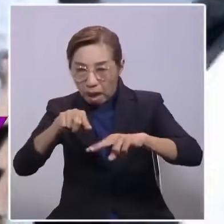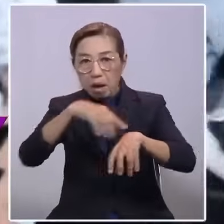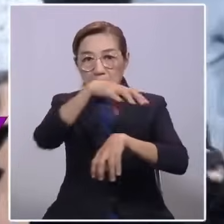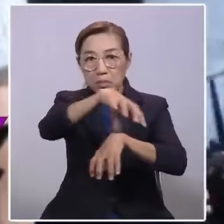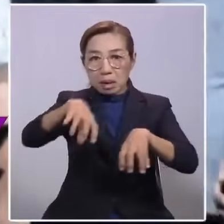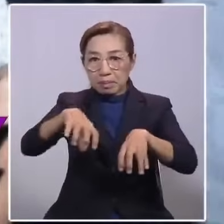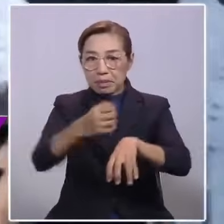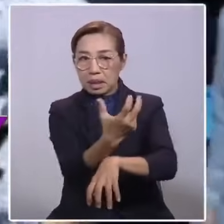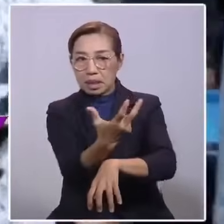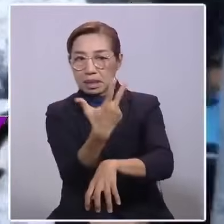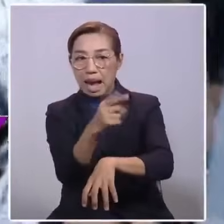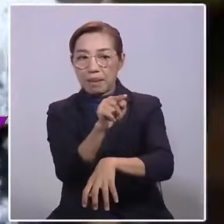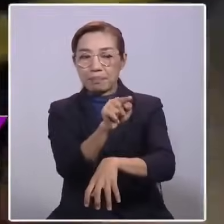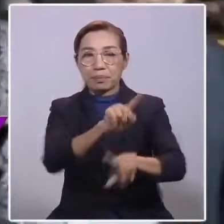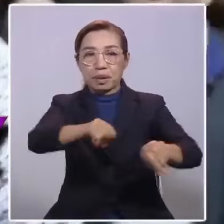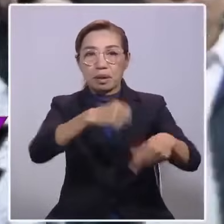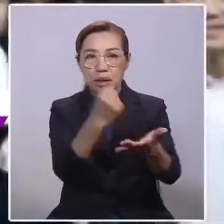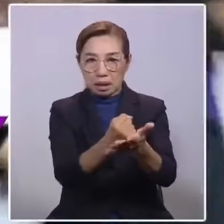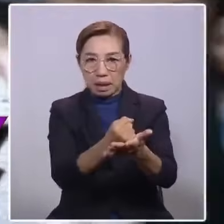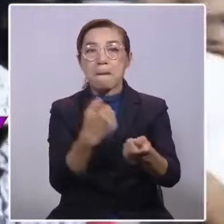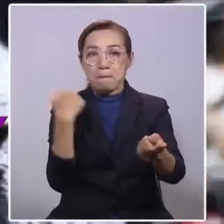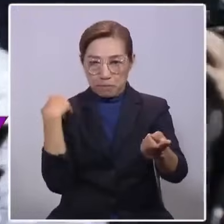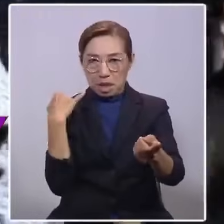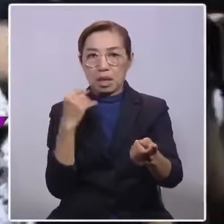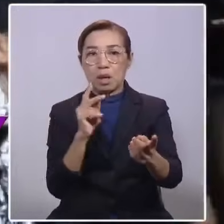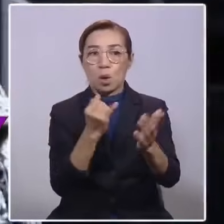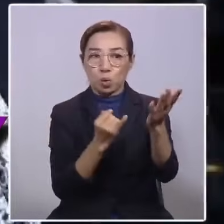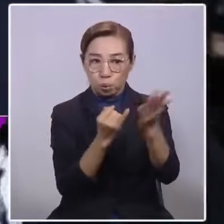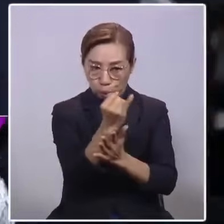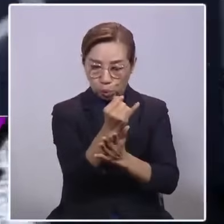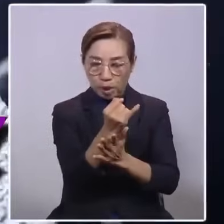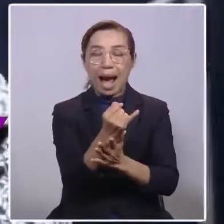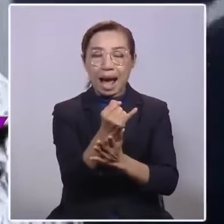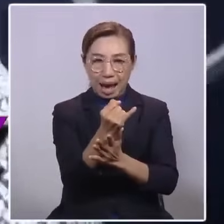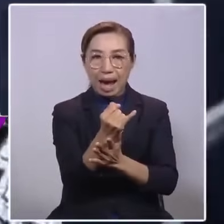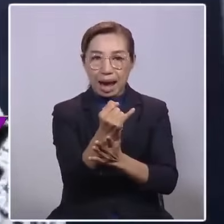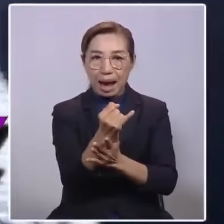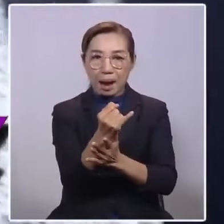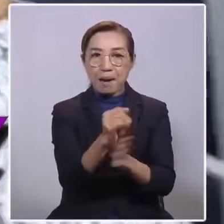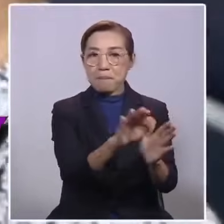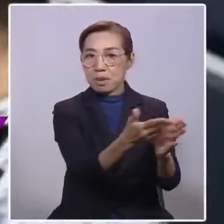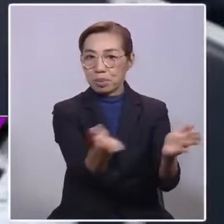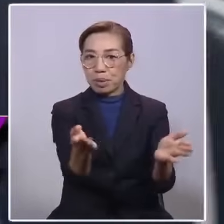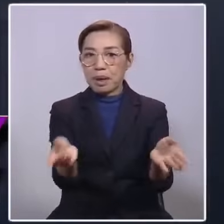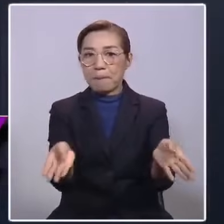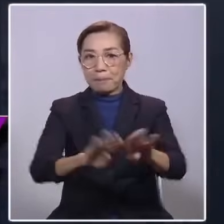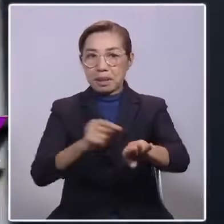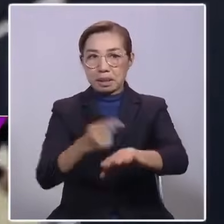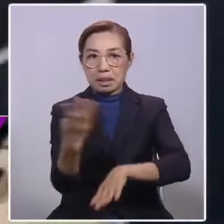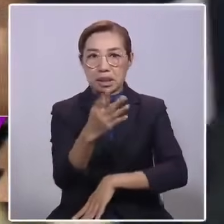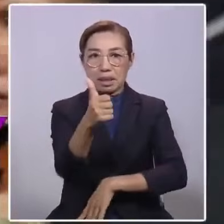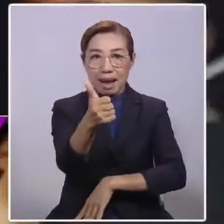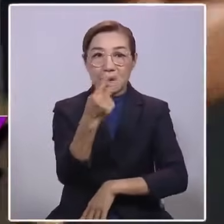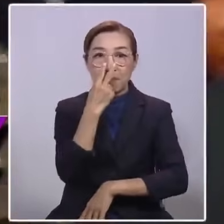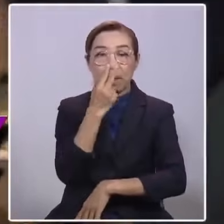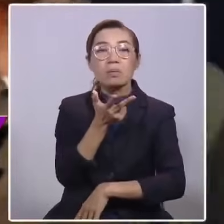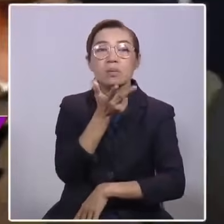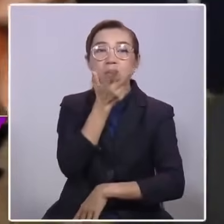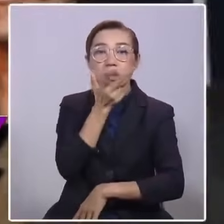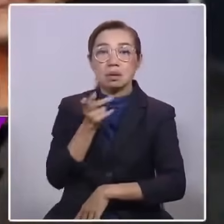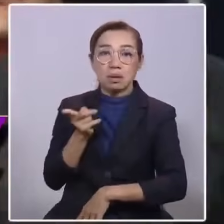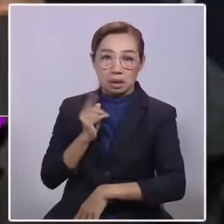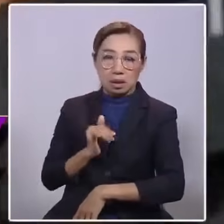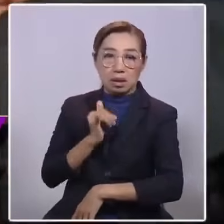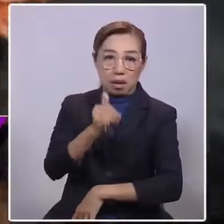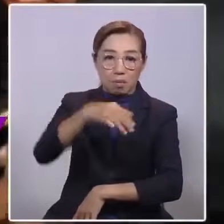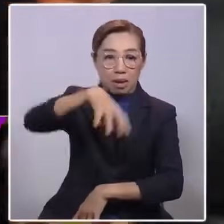ร้านด้วยกันที่มีใบอนุญาตถูกต้องสามารถเปิดยาวได้ถึงตอนตี 4นะครับนี่ฮคุณอนุทินก็เข้าไปตรวจสอบ